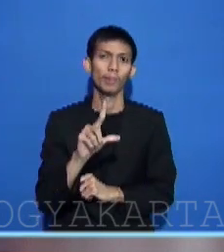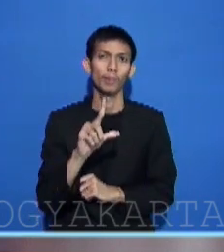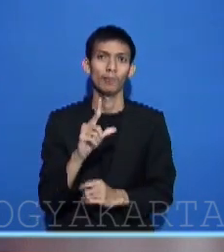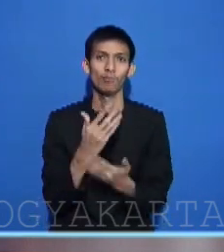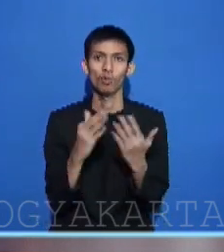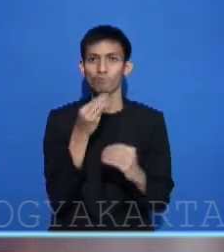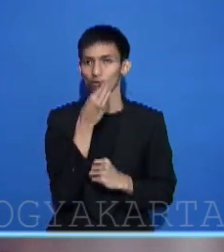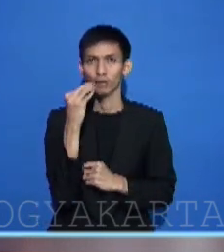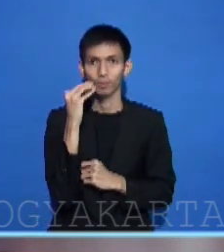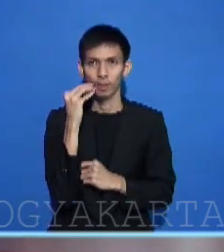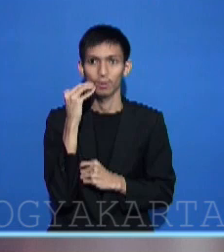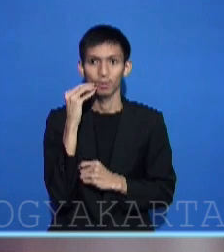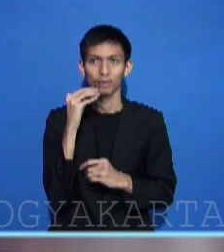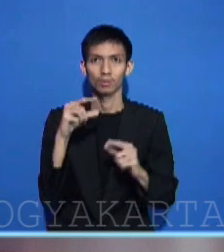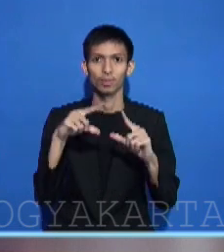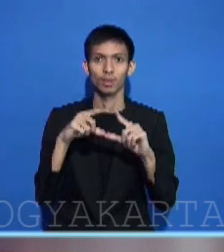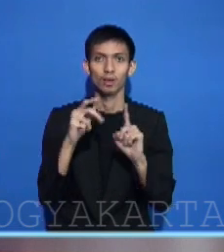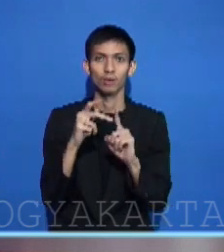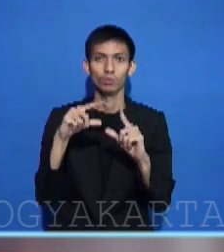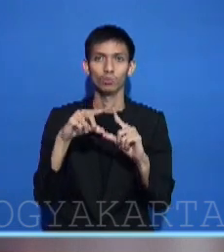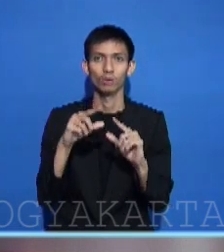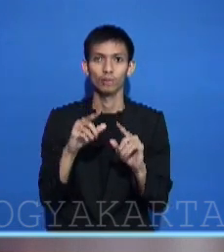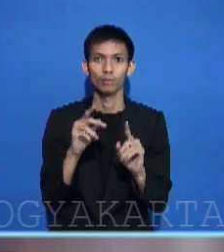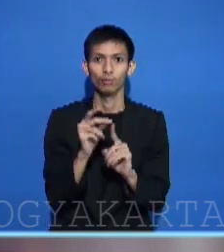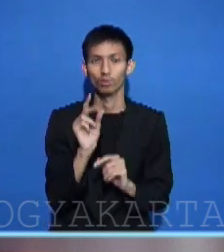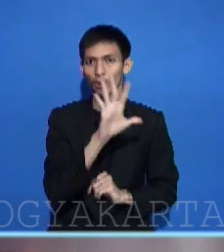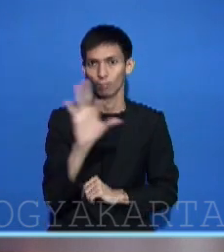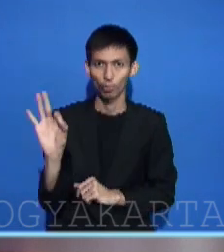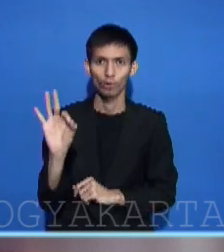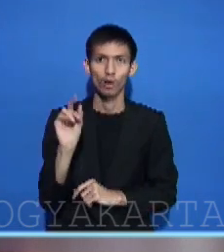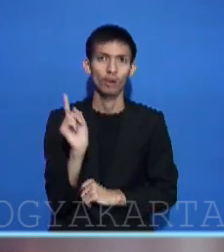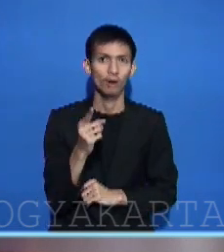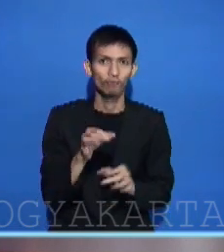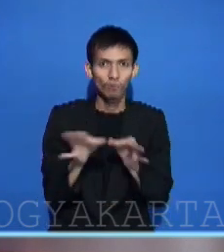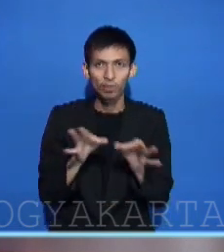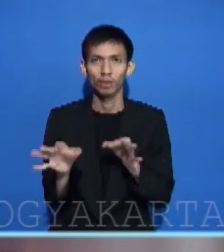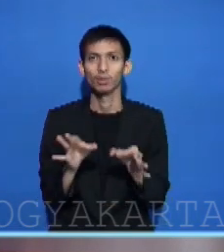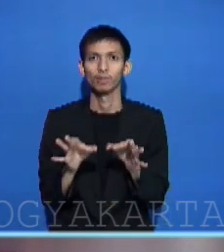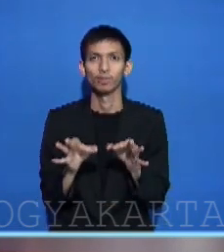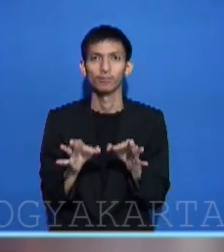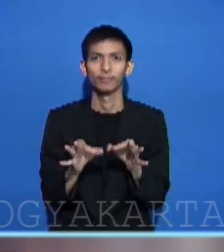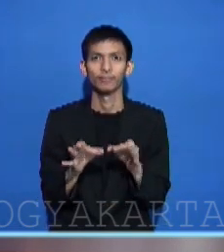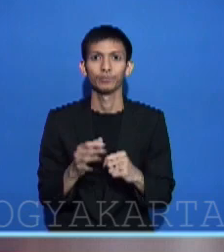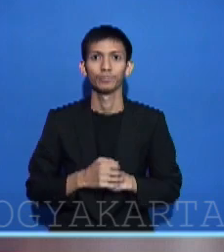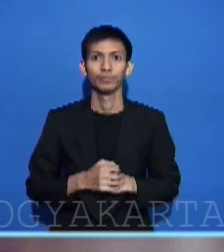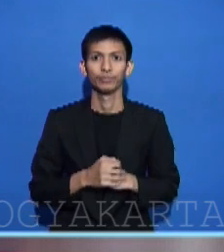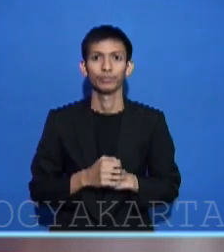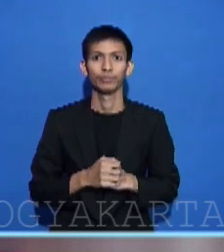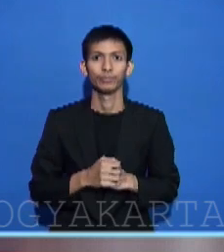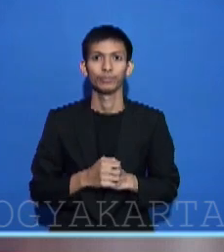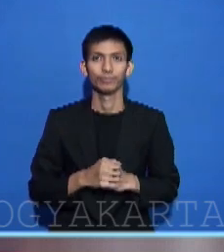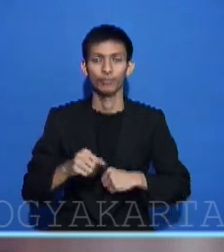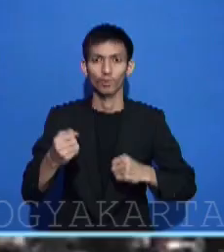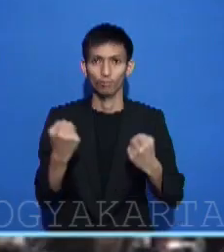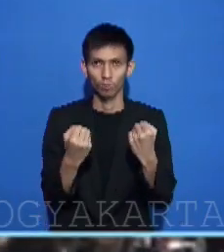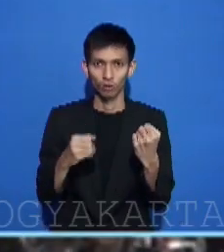5.000 paket setiap harinya. Teknis pembagian takjil tetap dengan layanan tanpa turun dari kendaraan atau lantatur guna mempercepat